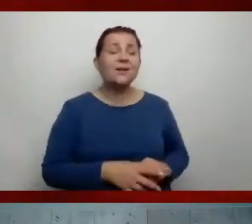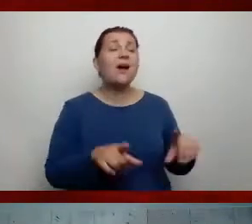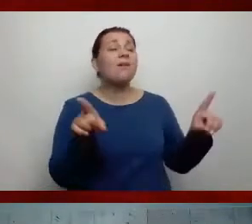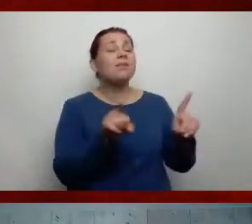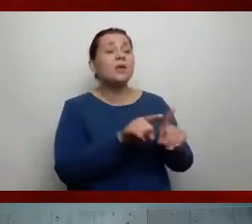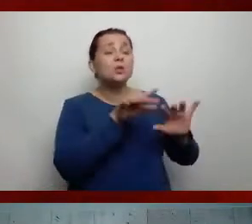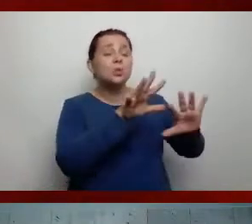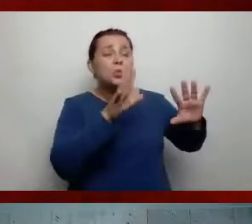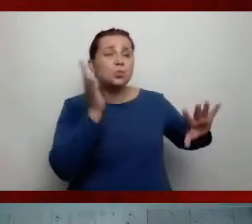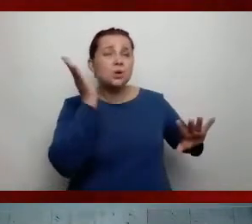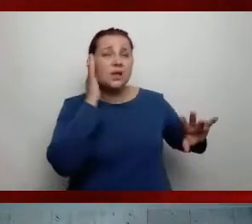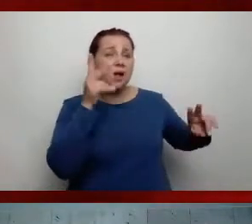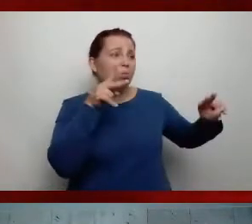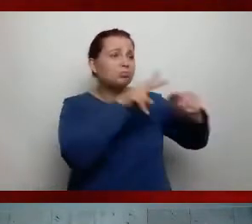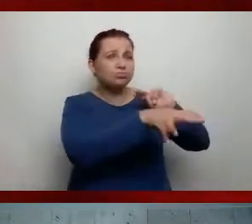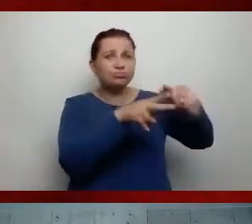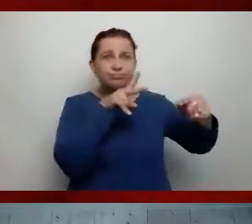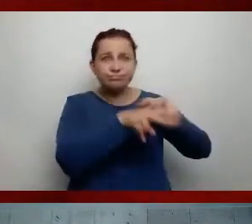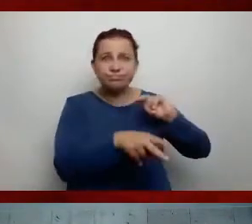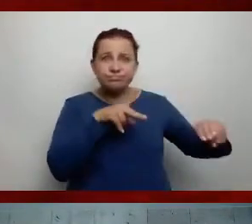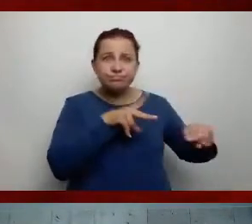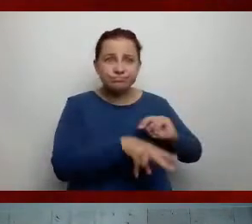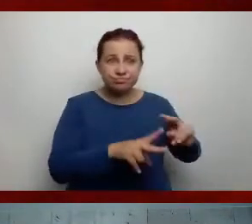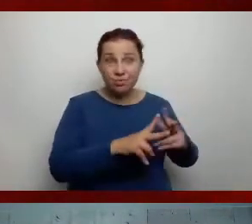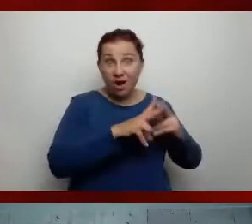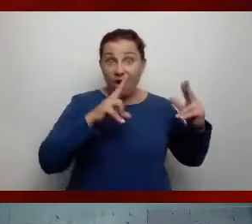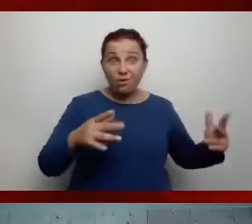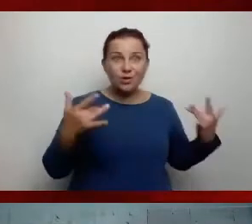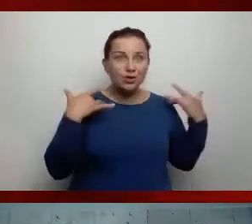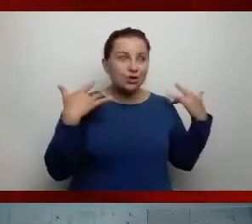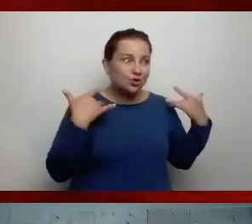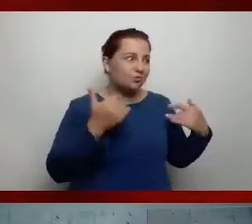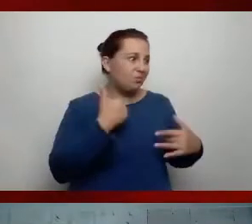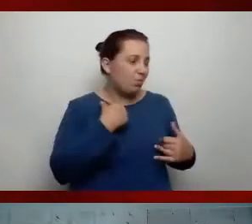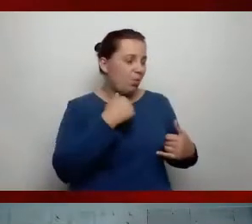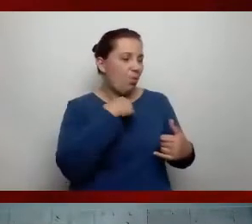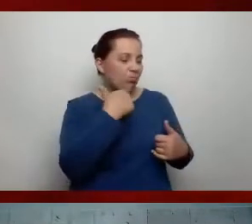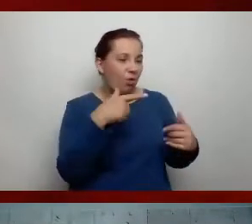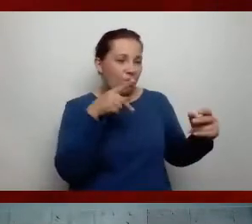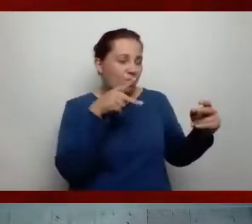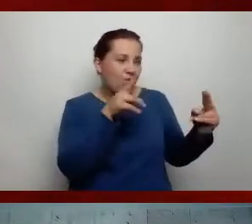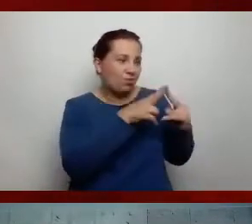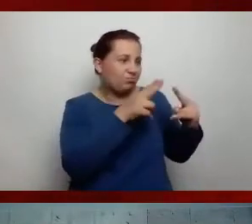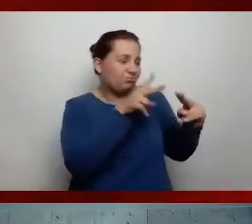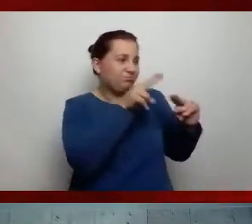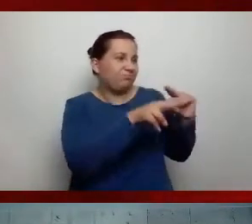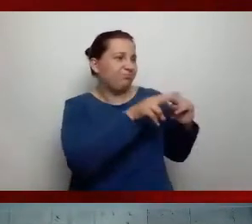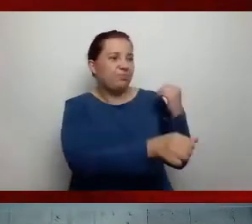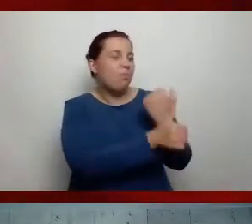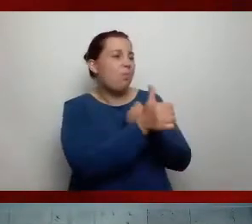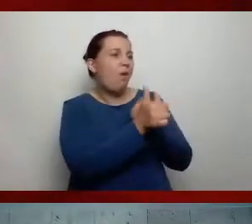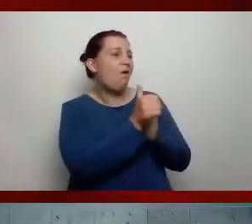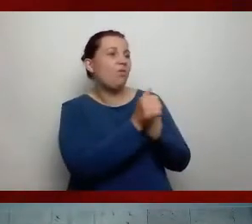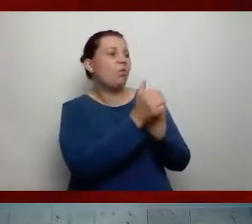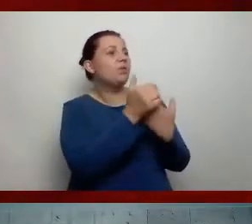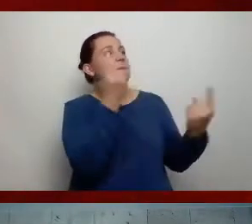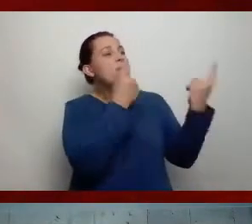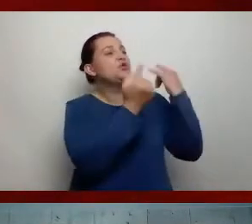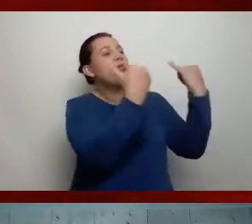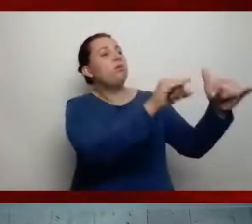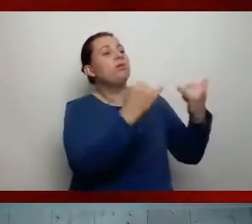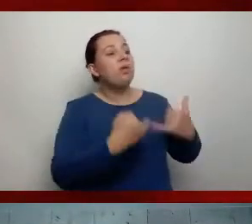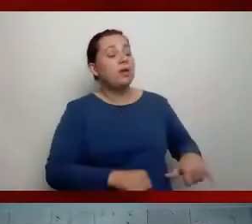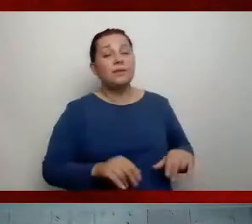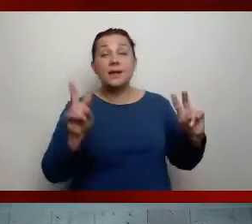mnóstwo znajomości i przyjaźni, które w czasie życia wiódł i prowadził z powodu no, różnic, również światopoglądowych. Cytuję.